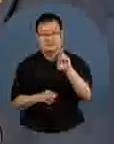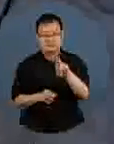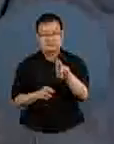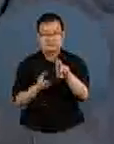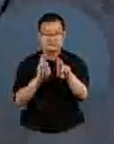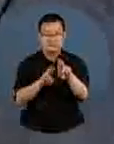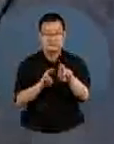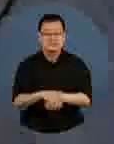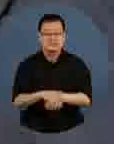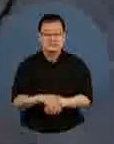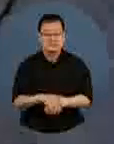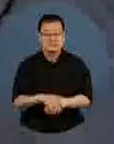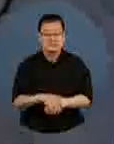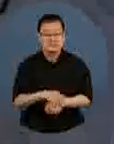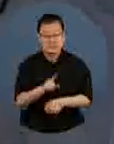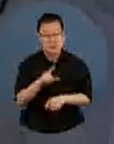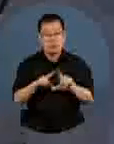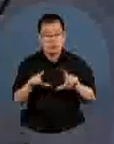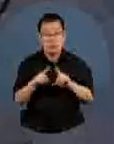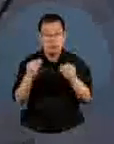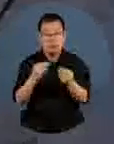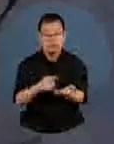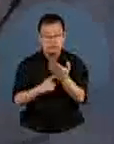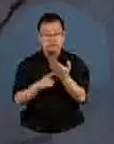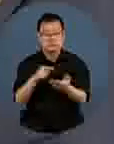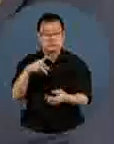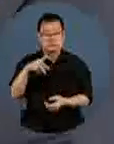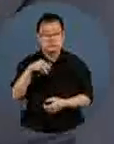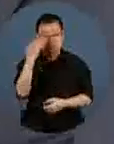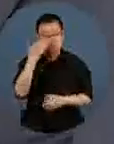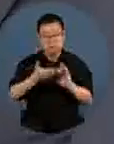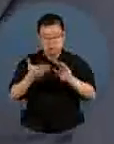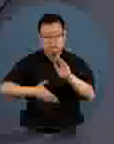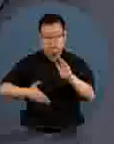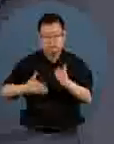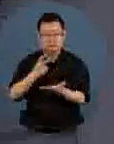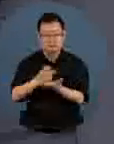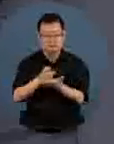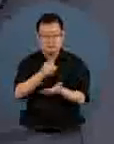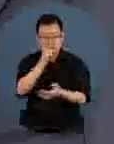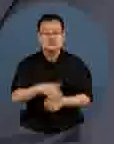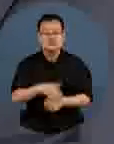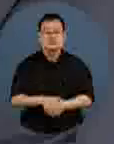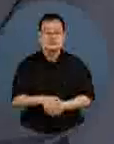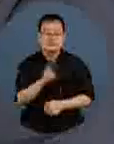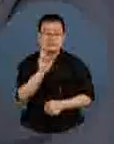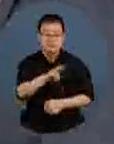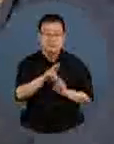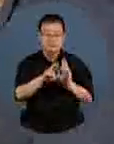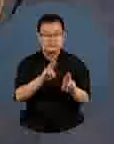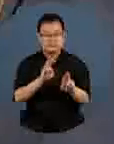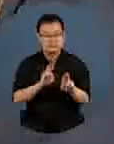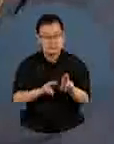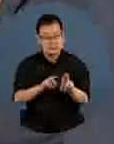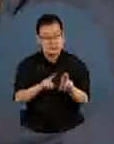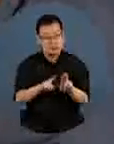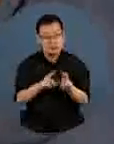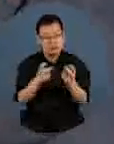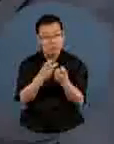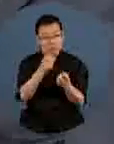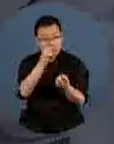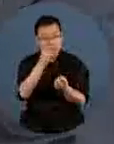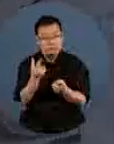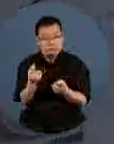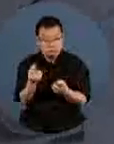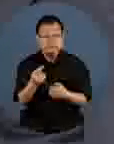당연하고요. 요즘 뭐 많이 드는 정석이죠. 반드시 여기를 둬야 되고 날짜. 자, 여기서 이렇게 받는 방법도 네, 받으면